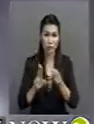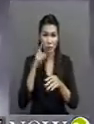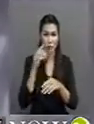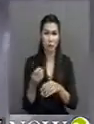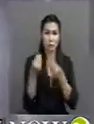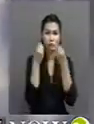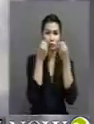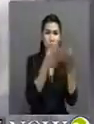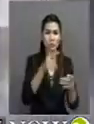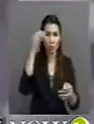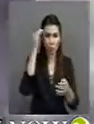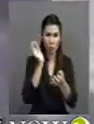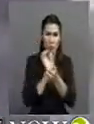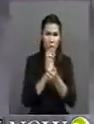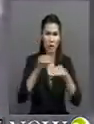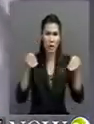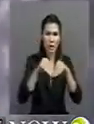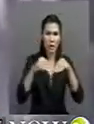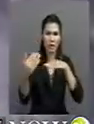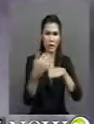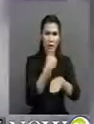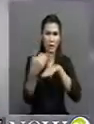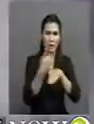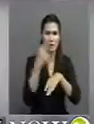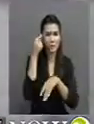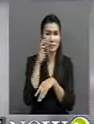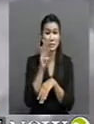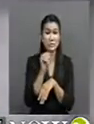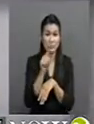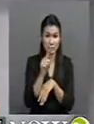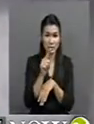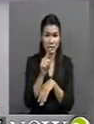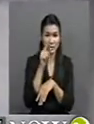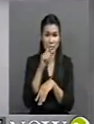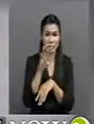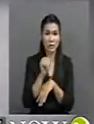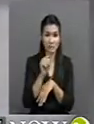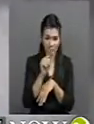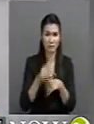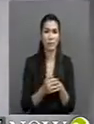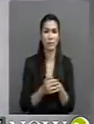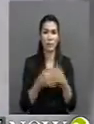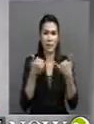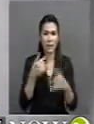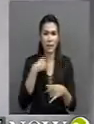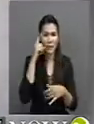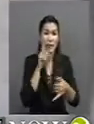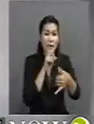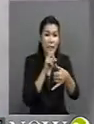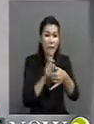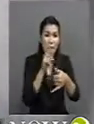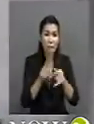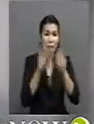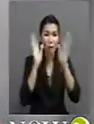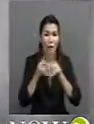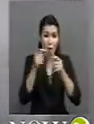างหลวงสุราษฎร์ธานีอยู่แถวริมถนนสาย41ตำบลคลองไซอำเภอท่าฉางนะคะจากการไปสอบปากคำคน